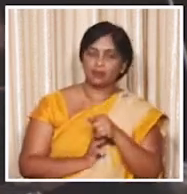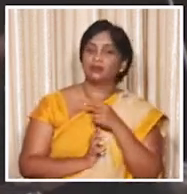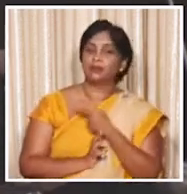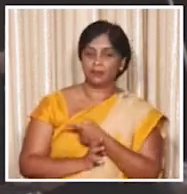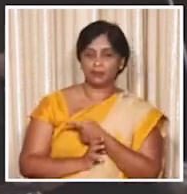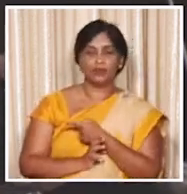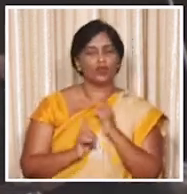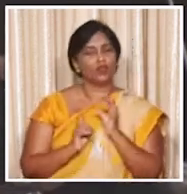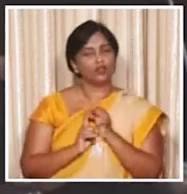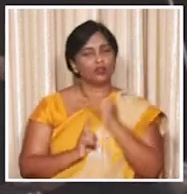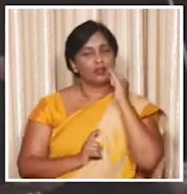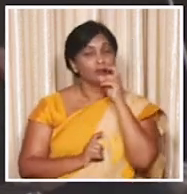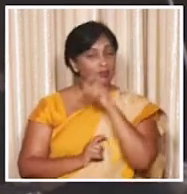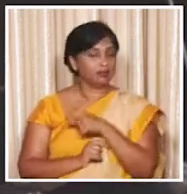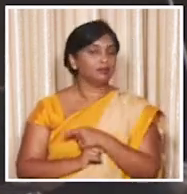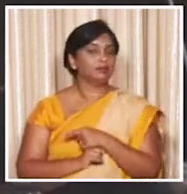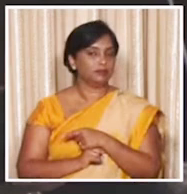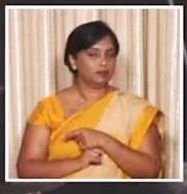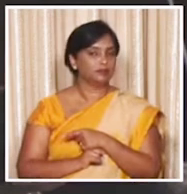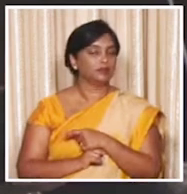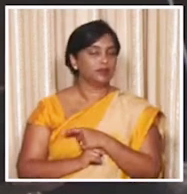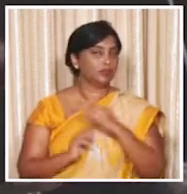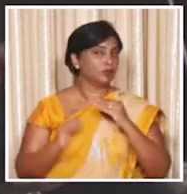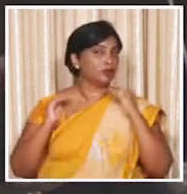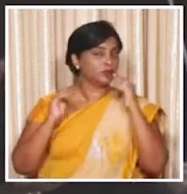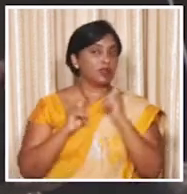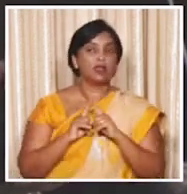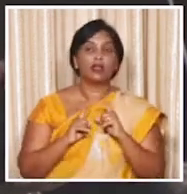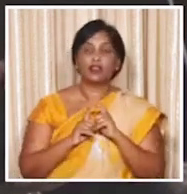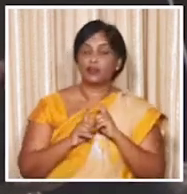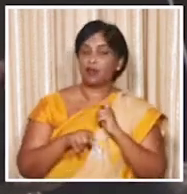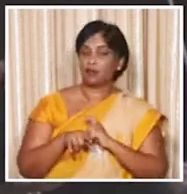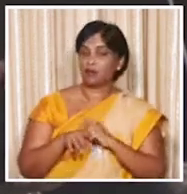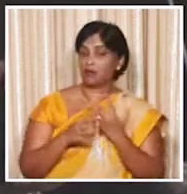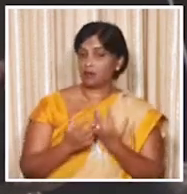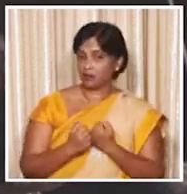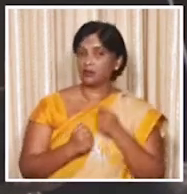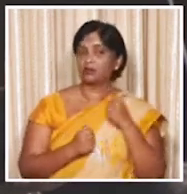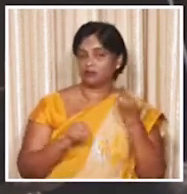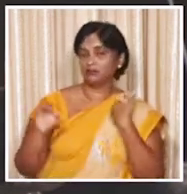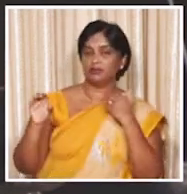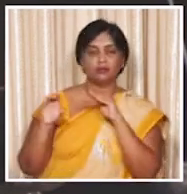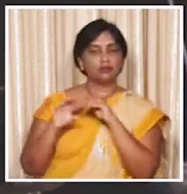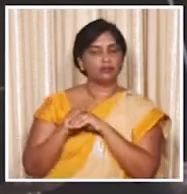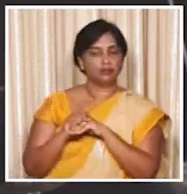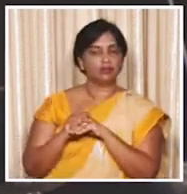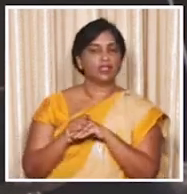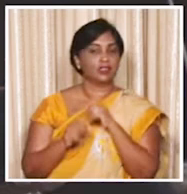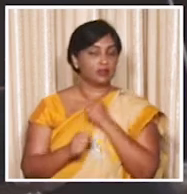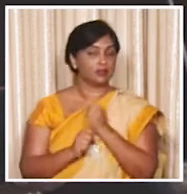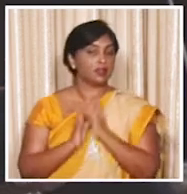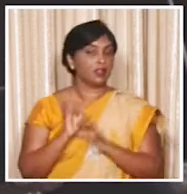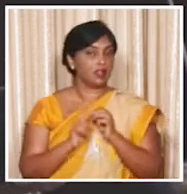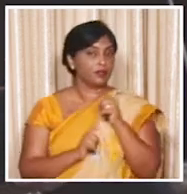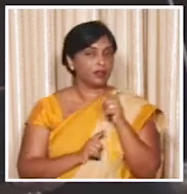கௌரவ உயர்கல்வியினுடைய ஸ்டேட் மினிஸ்டர் மரியாதைக்குரிய ராகவன் அவர்களும் இருக்கிறார். நீங்கள் இதை ஒரு ஏழை மாணவியினுடைய வரலாக